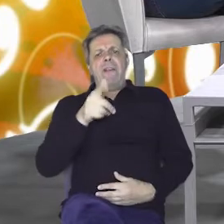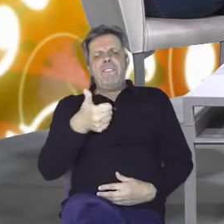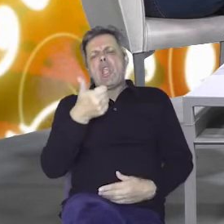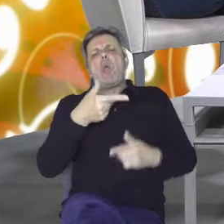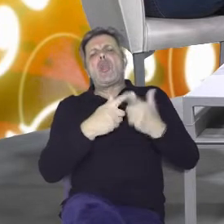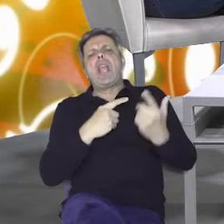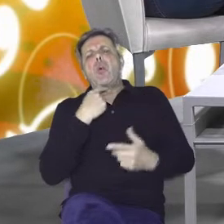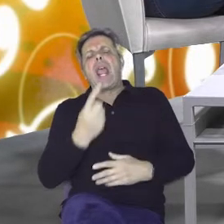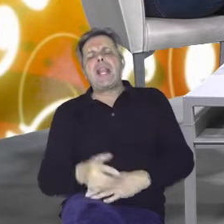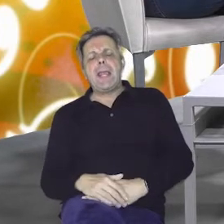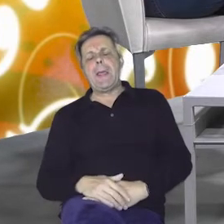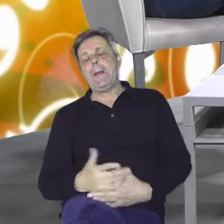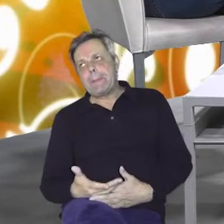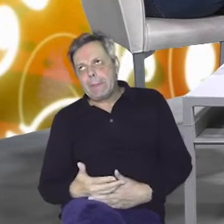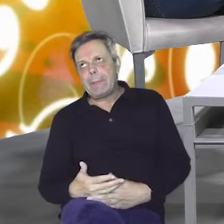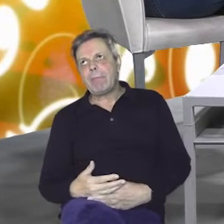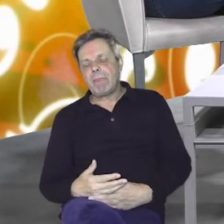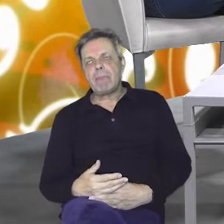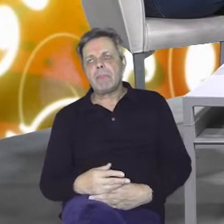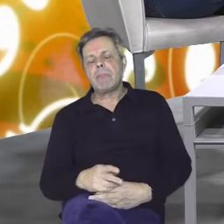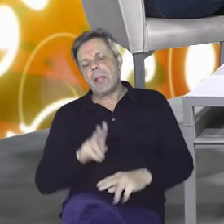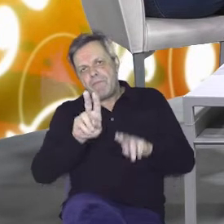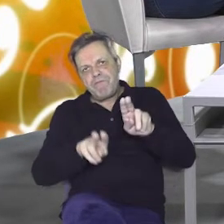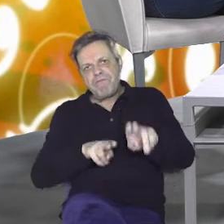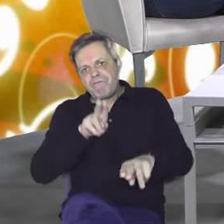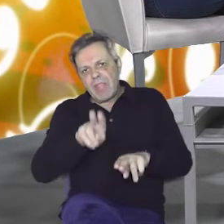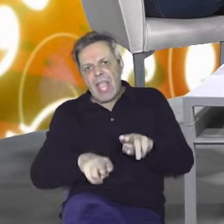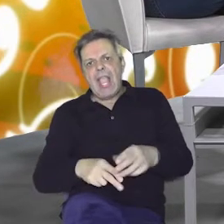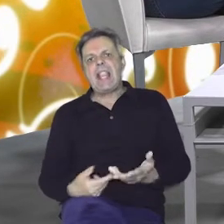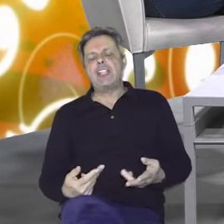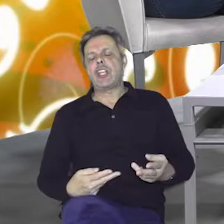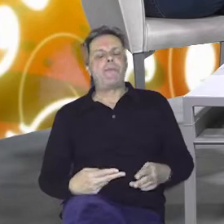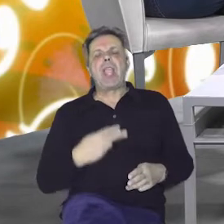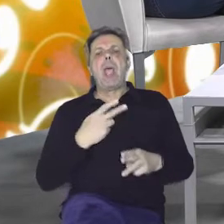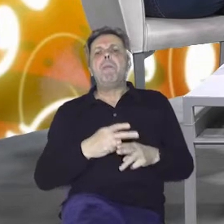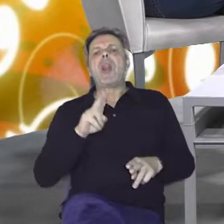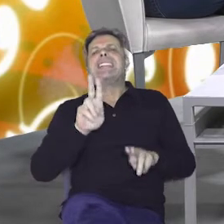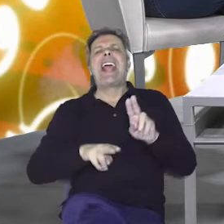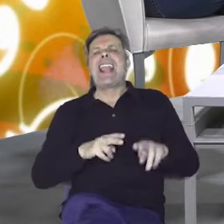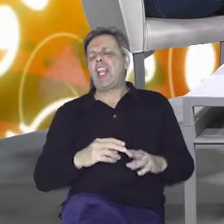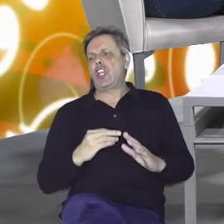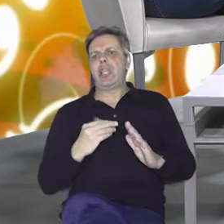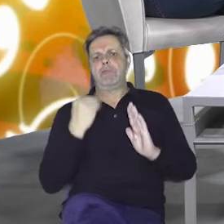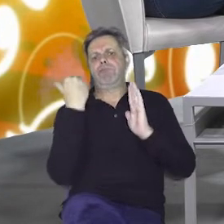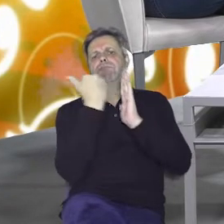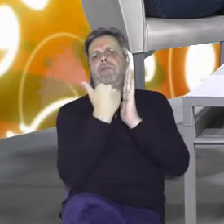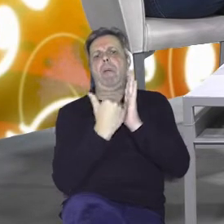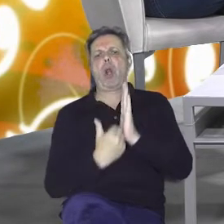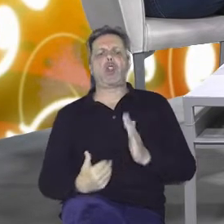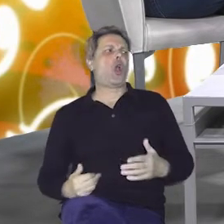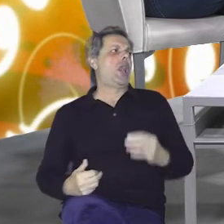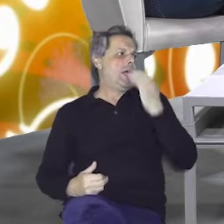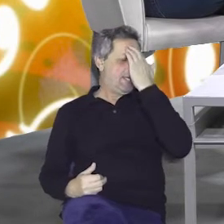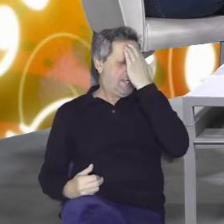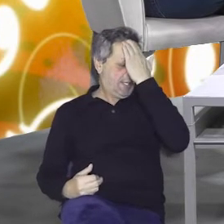prije govorili o liječenju. U stvari, bolest ne liječi protokol, niti